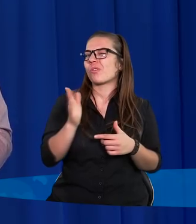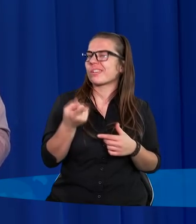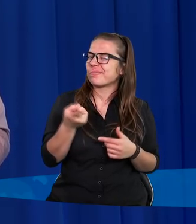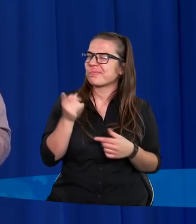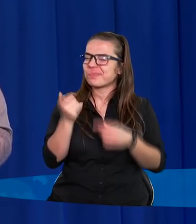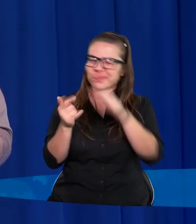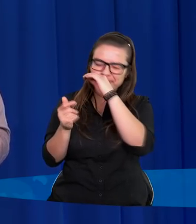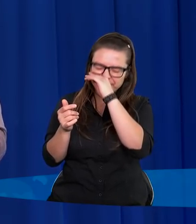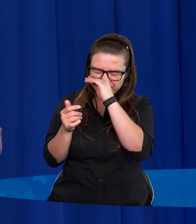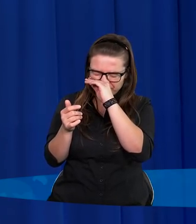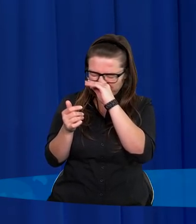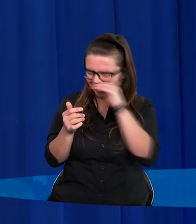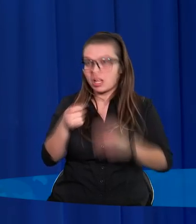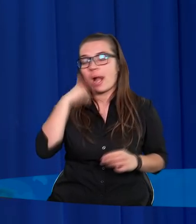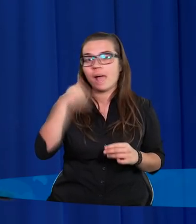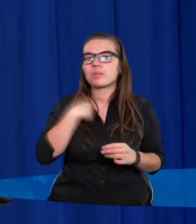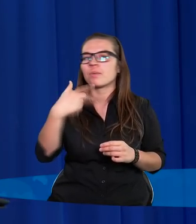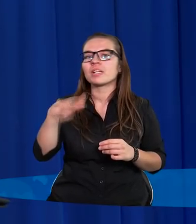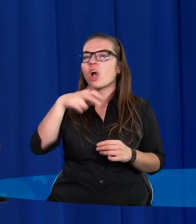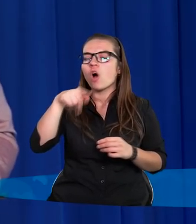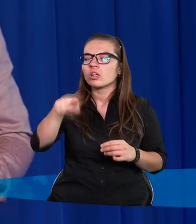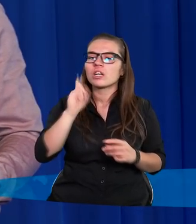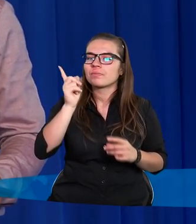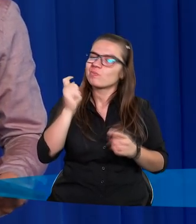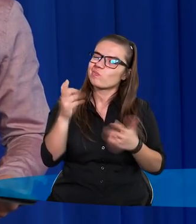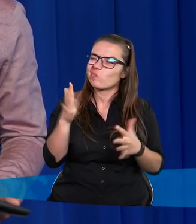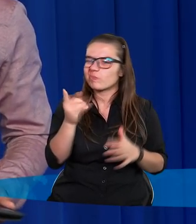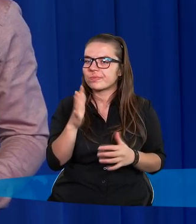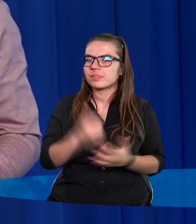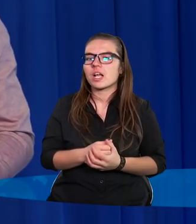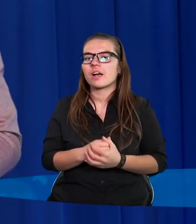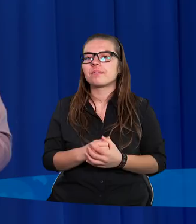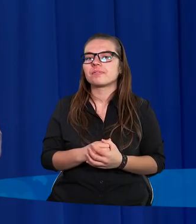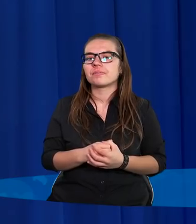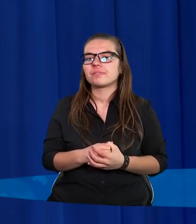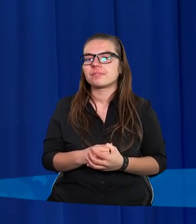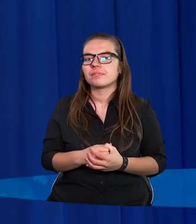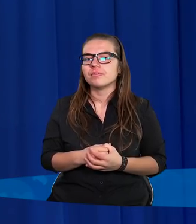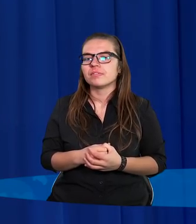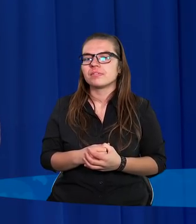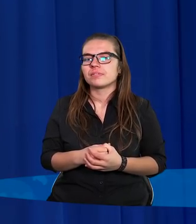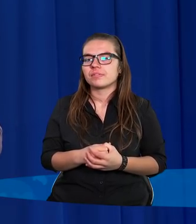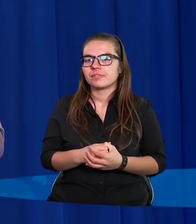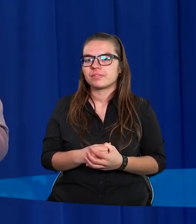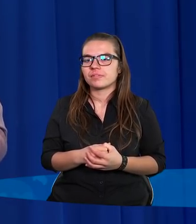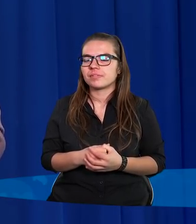Pan Bóg mówi szczerze się i lepiej żebyś nie chodził do murowanego kościoła, bo ci wiadomo cegła na głowę spadnie.